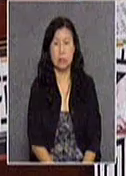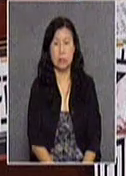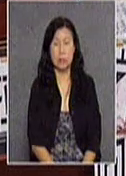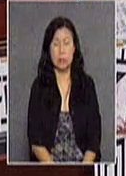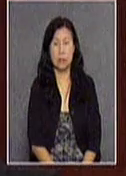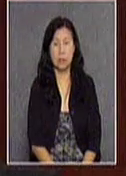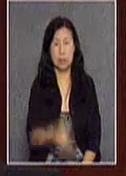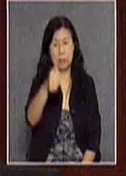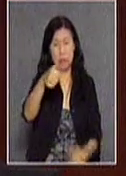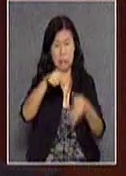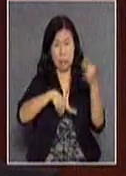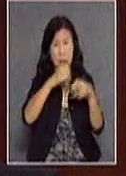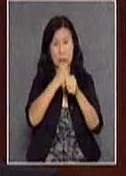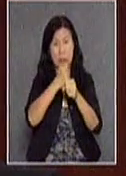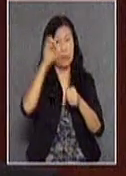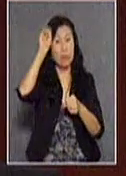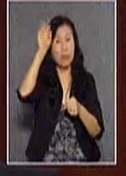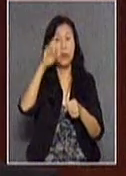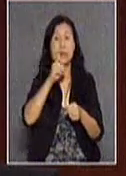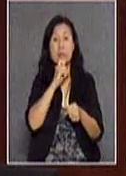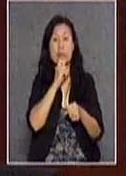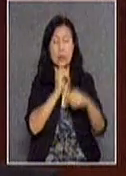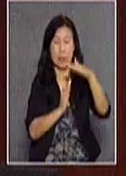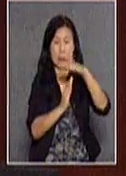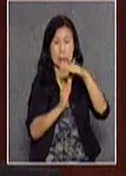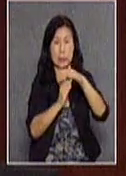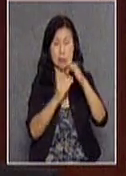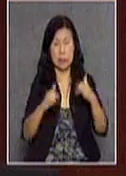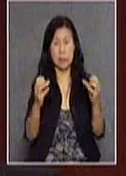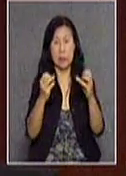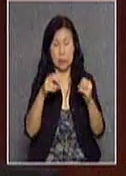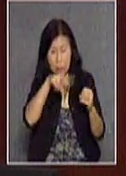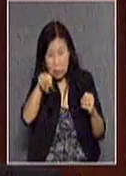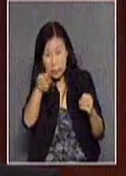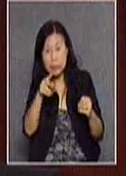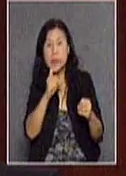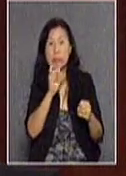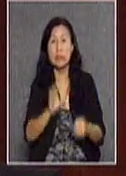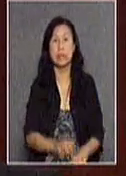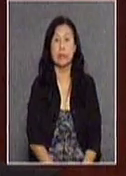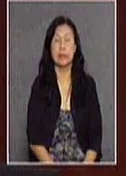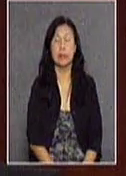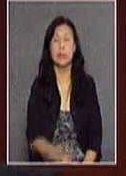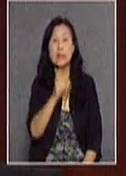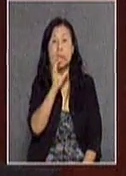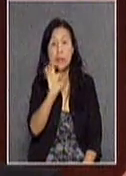我多謝啊，馬議員提出，我暫停會議，檢查一下，睇下